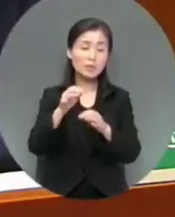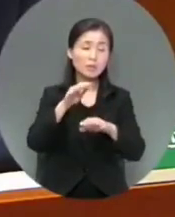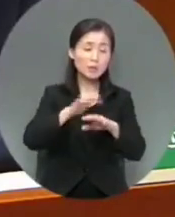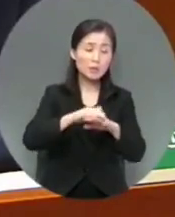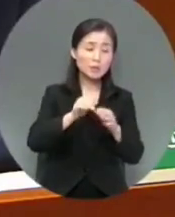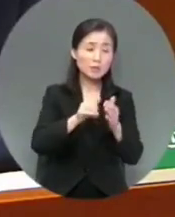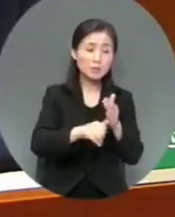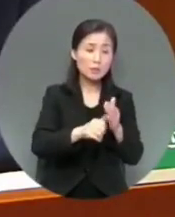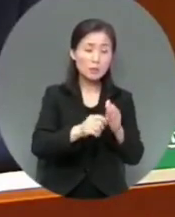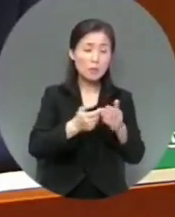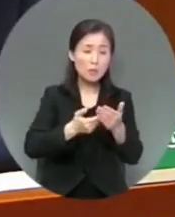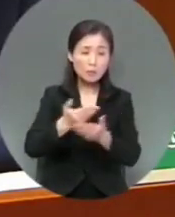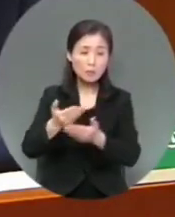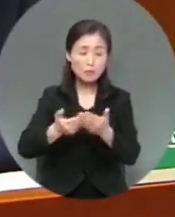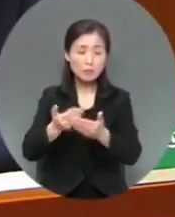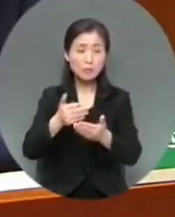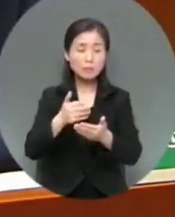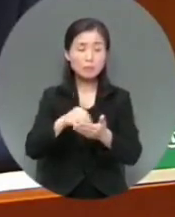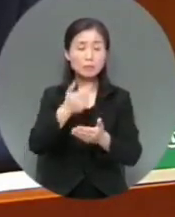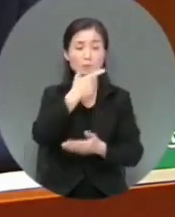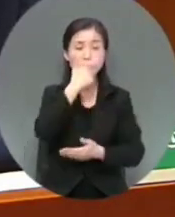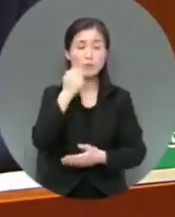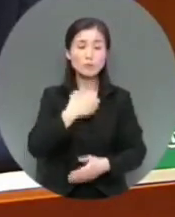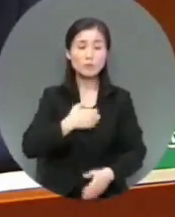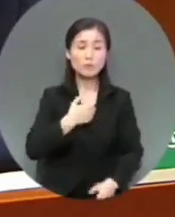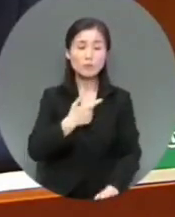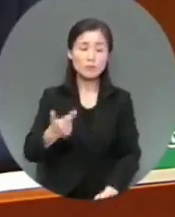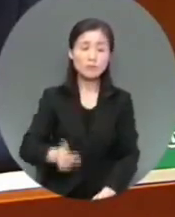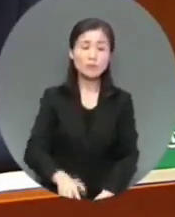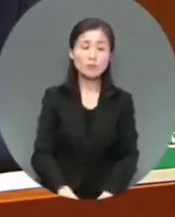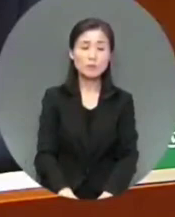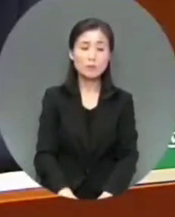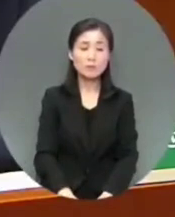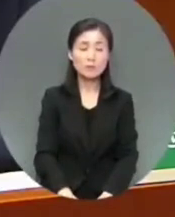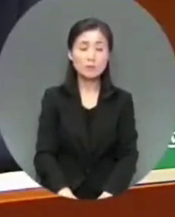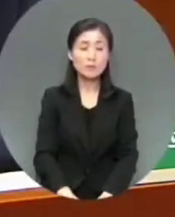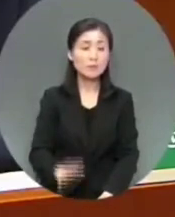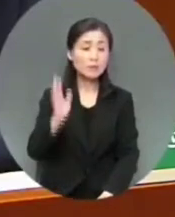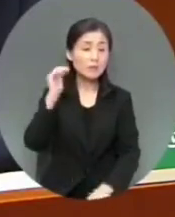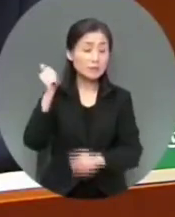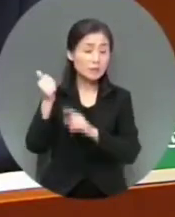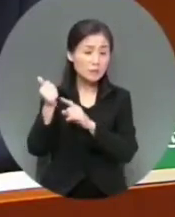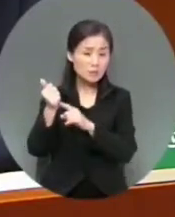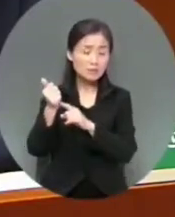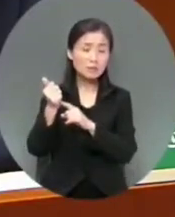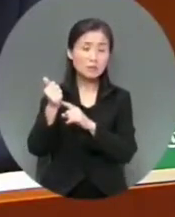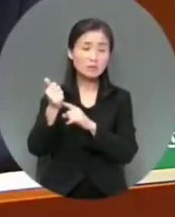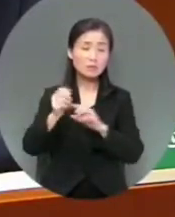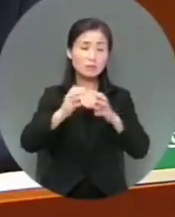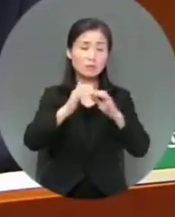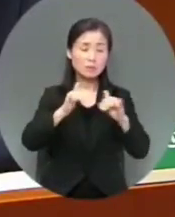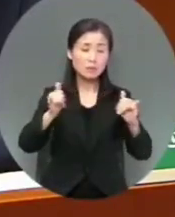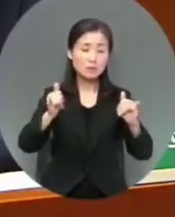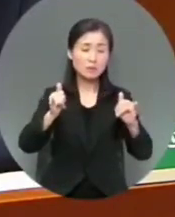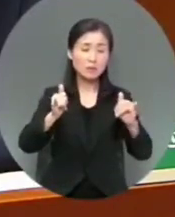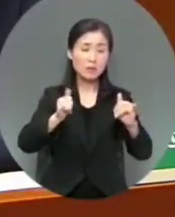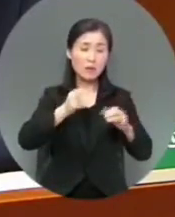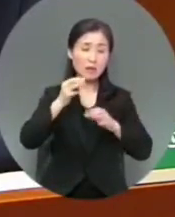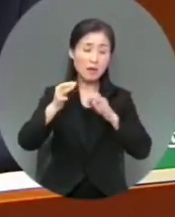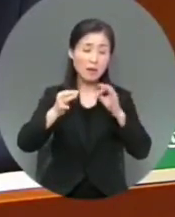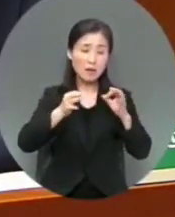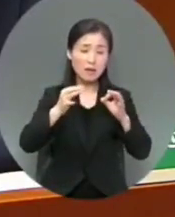농수산물 공급 등 부족도 우려되고 있는데요. 다행히 대통령께서 국민 절규에